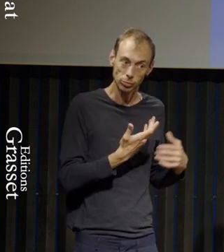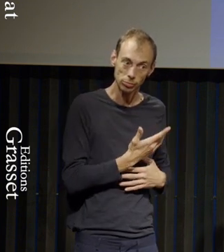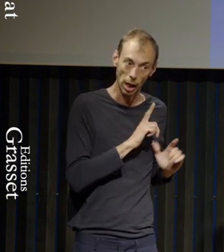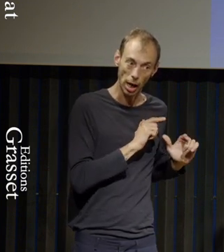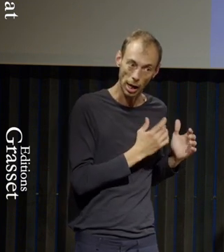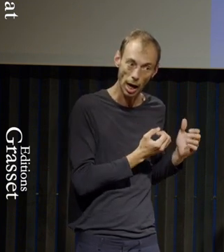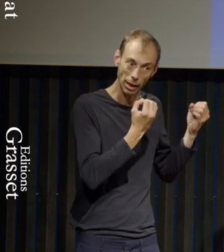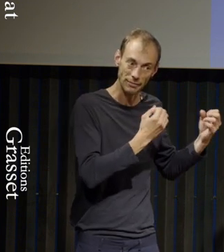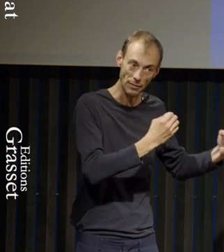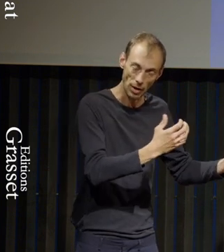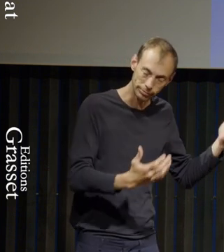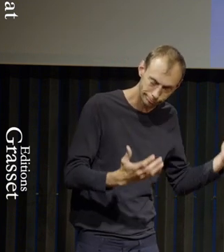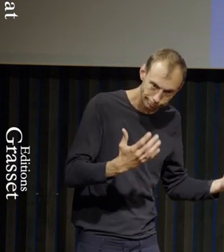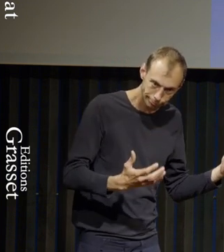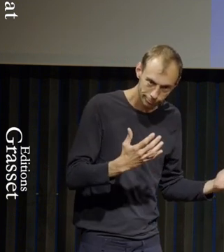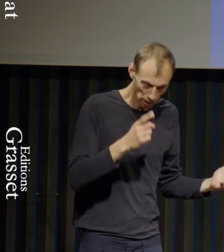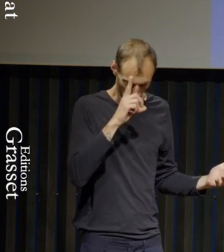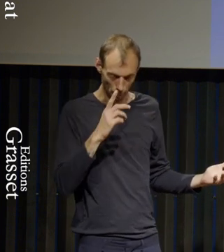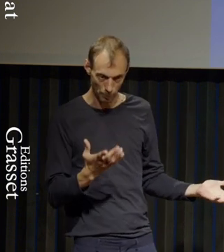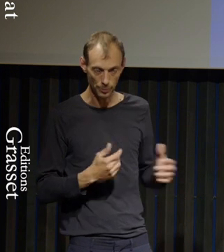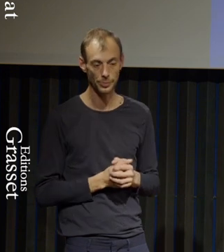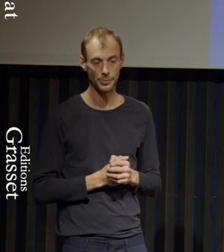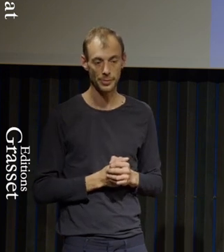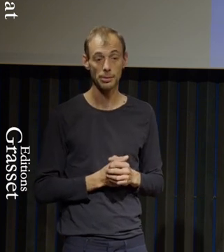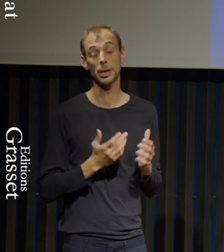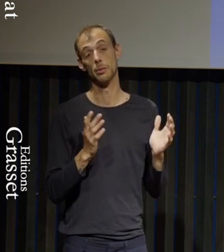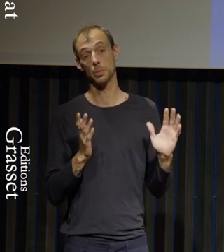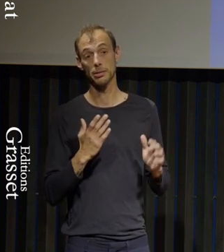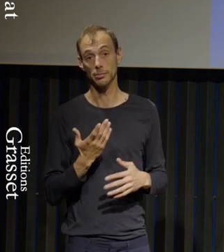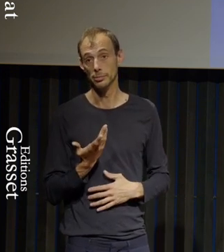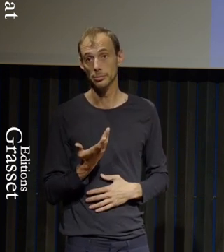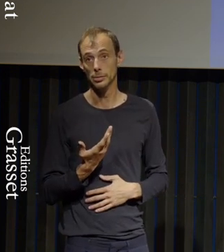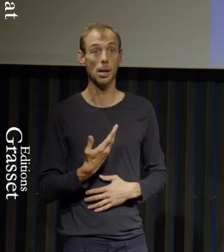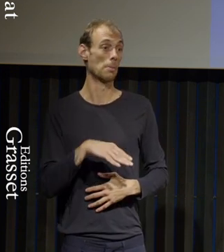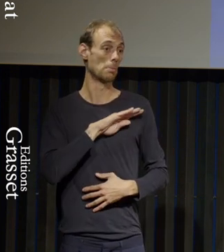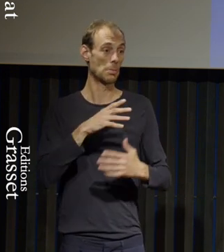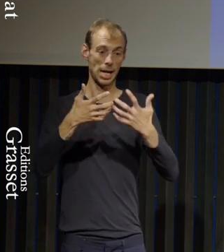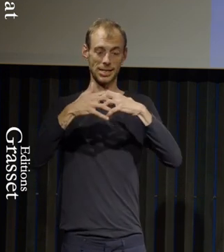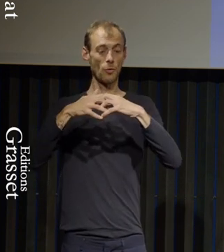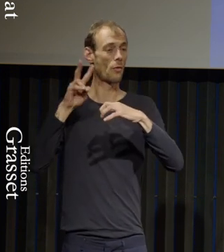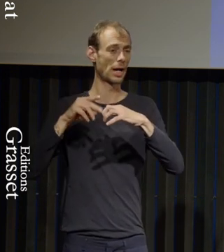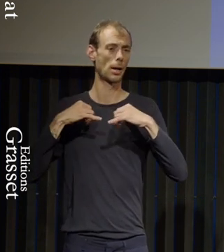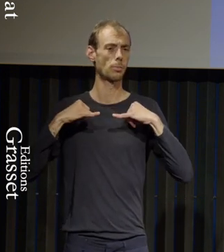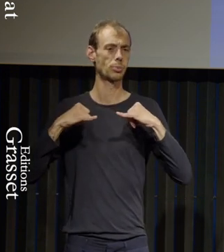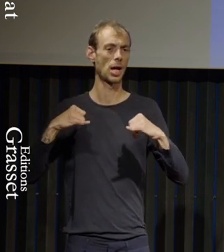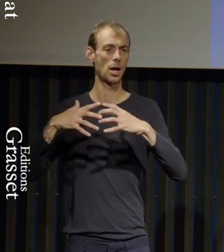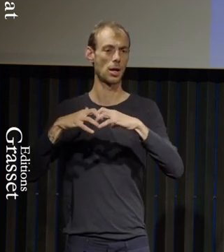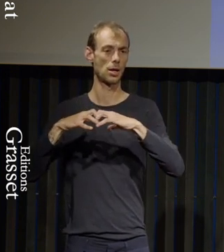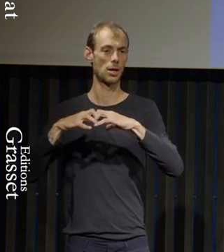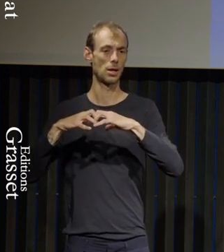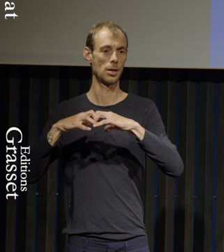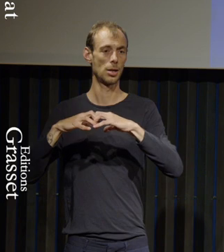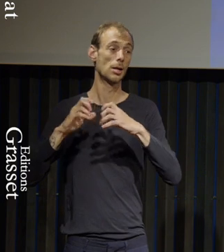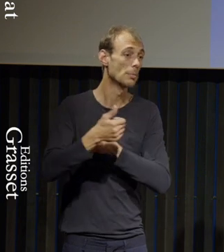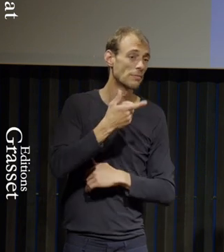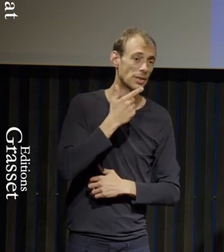peut-être payons-nous par les troubles mentaux la puissance de cet organe. Je